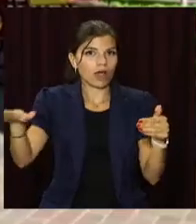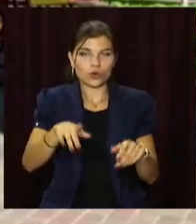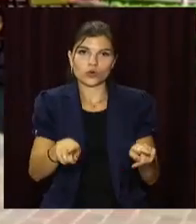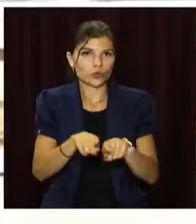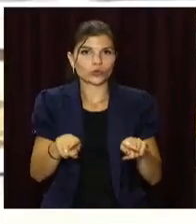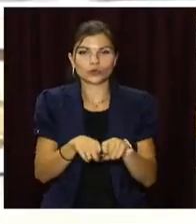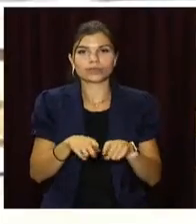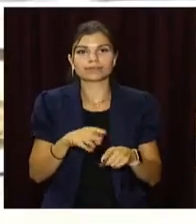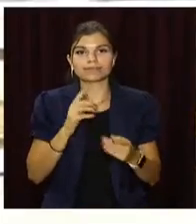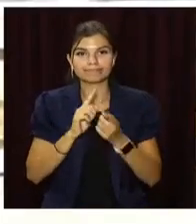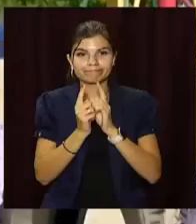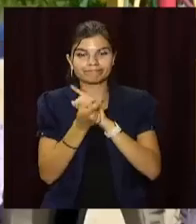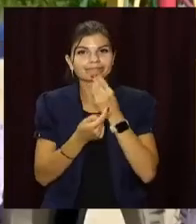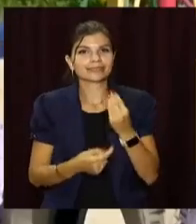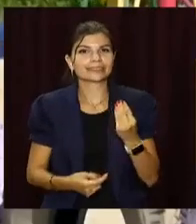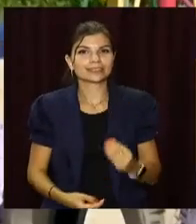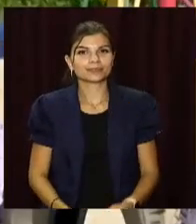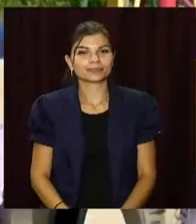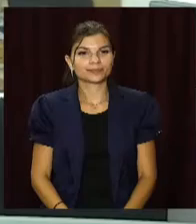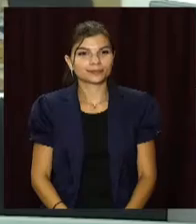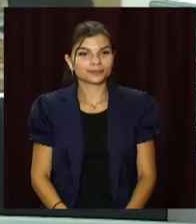Ігор Василенко, ПНЮС, телеканал «Відкритий».